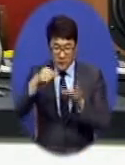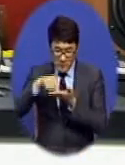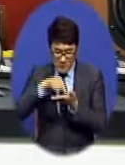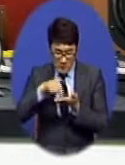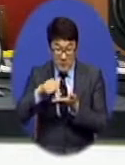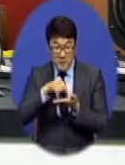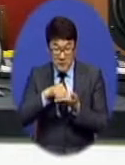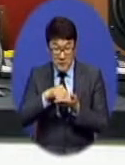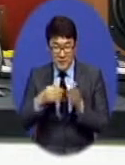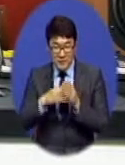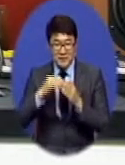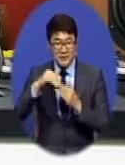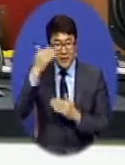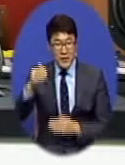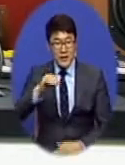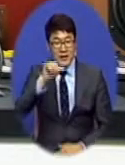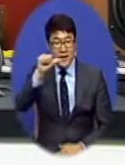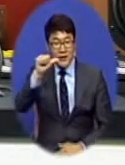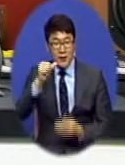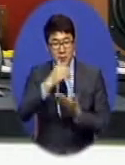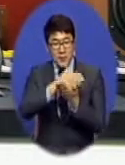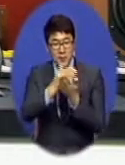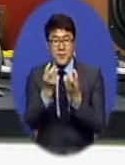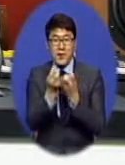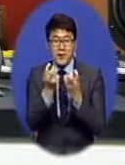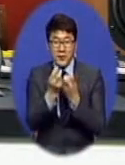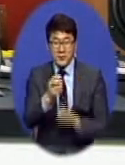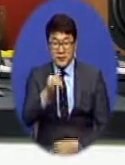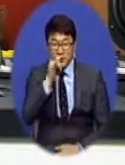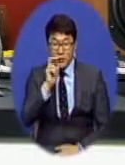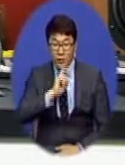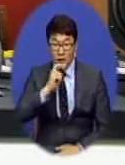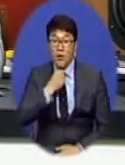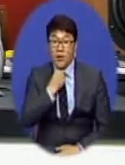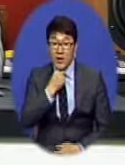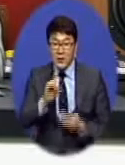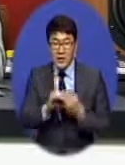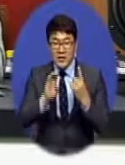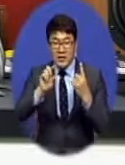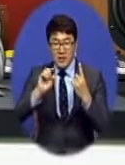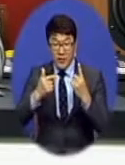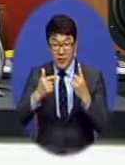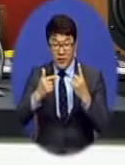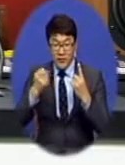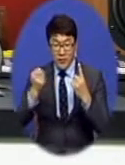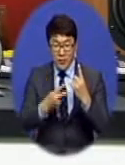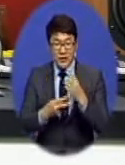ARS 060-608-1004번으로 들어오셔서 다섯 네. 가지 참여 방법들이 있습니다. 네. 노래 참여는 1번 지정곡